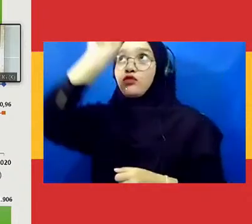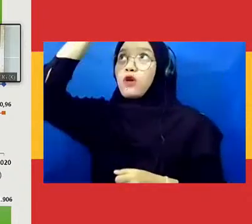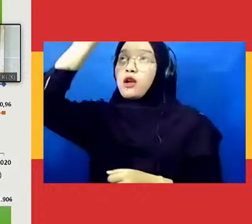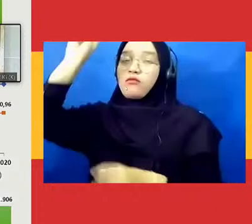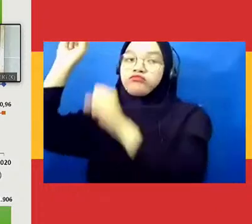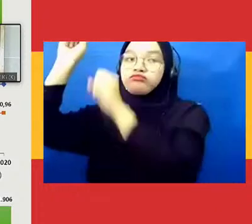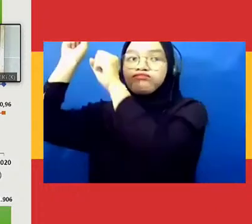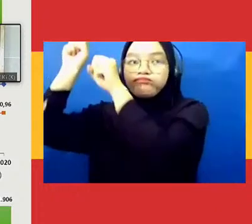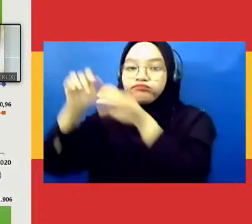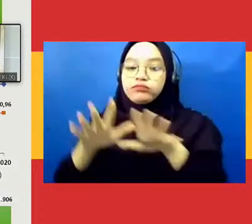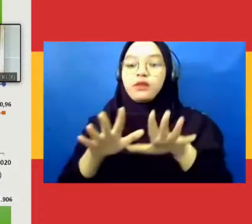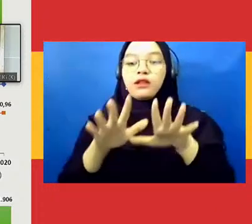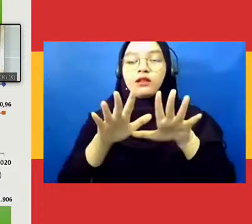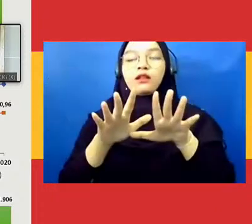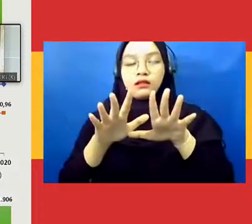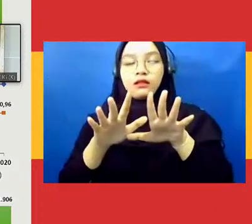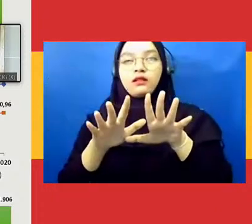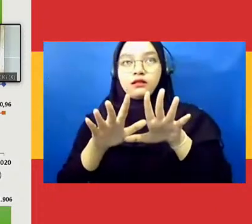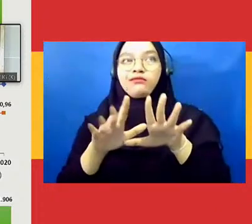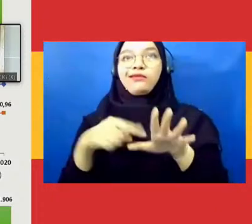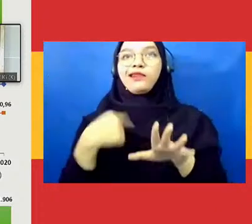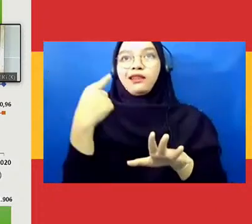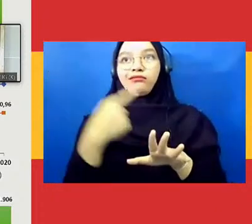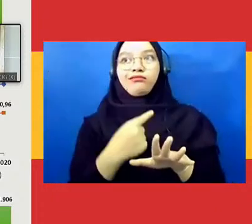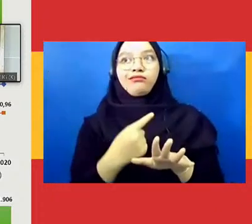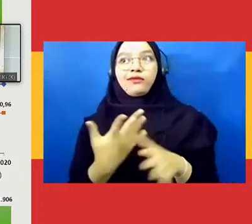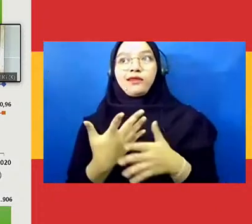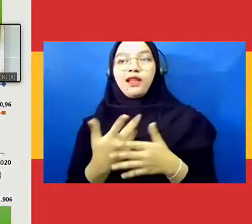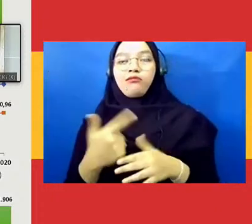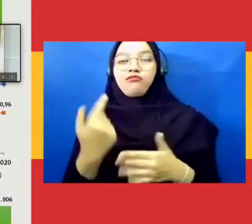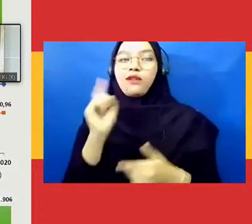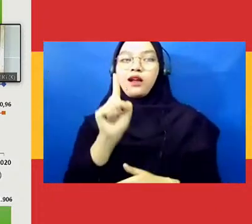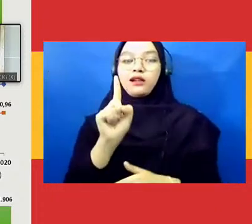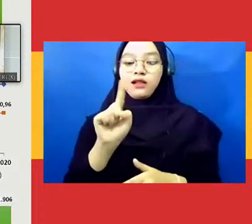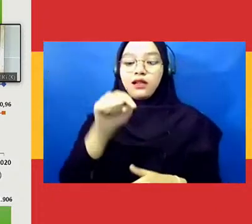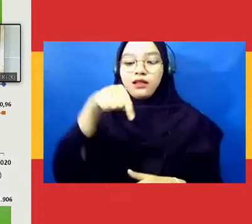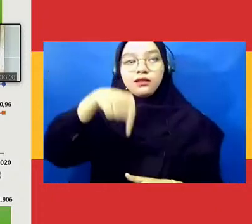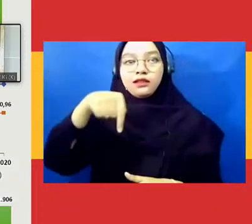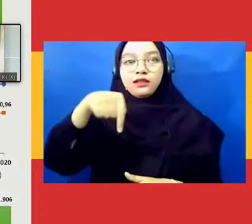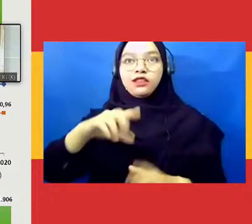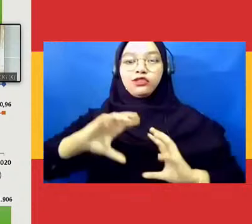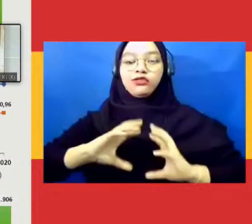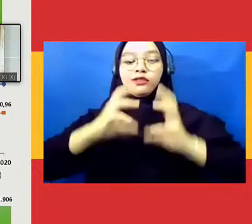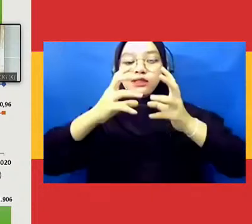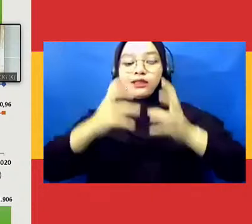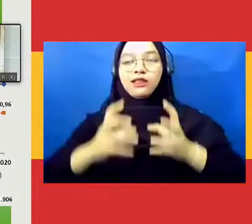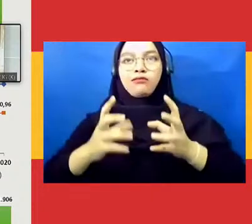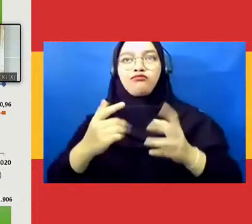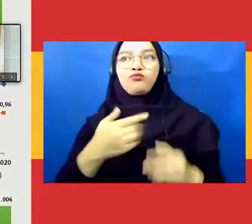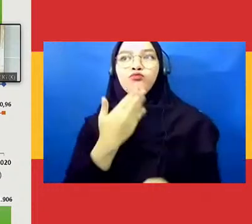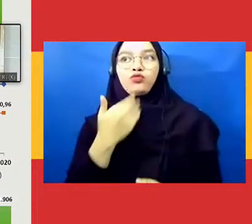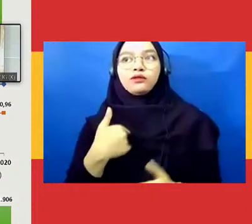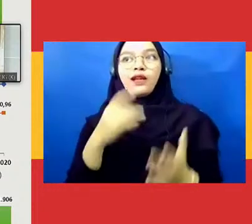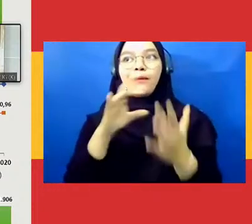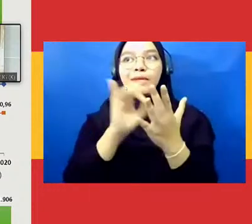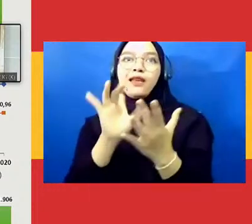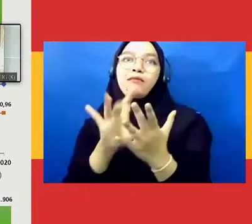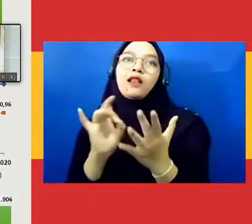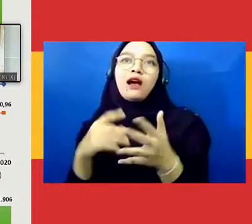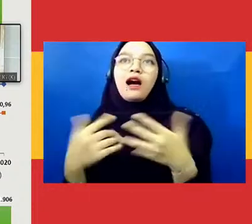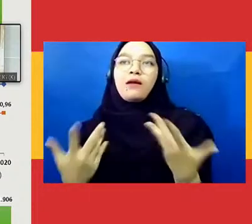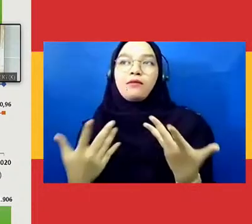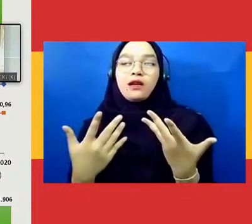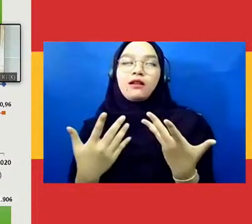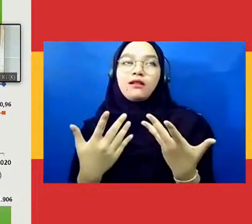hadir dunia ini dengan pilihan-pilihan kita juga sampai tentu pada waktu tertentu kita ditanya akan hadir ke